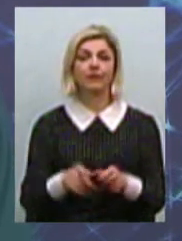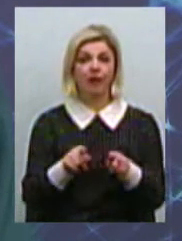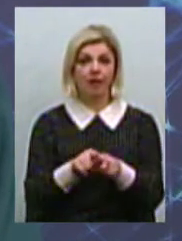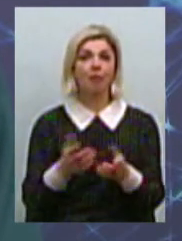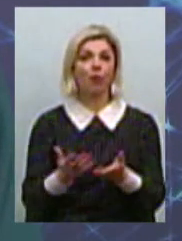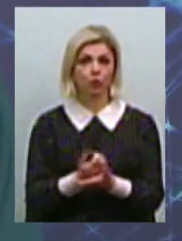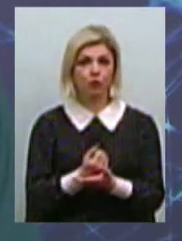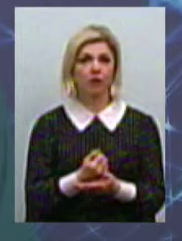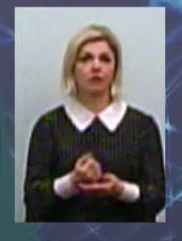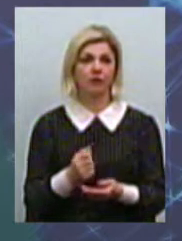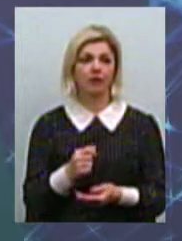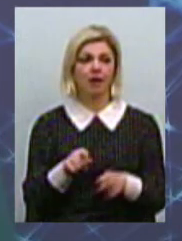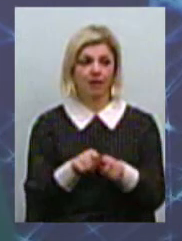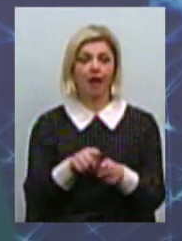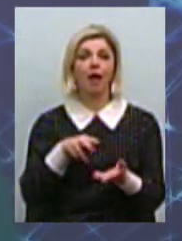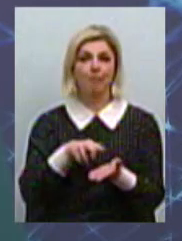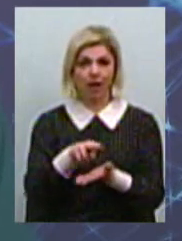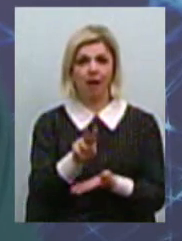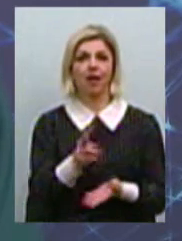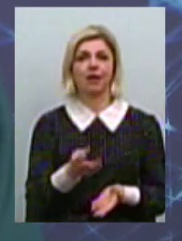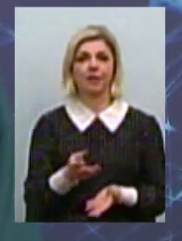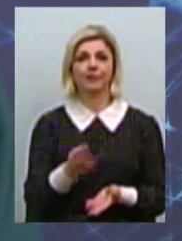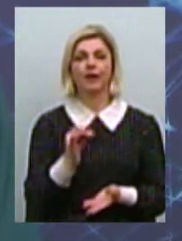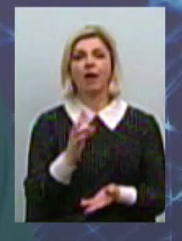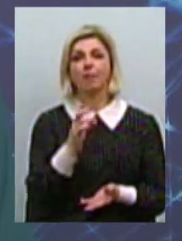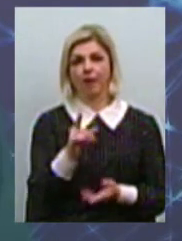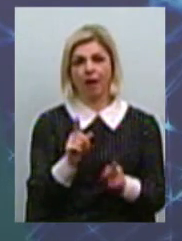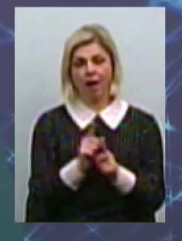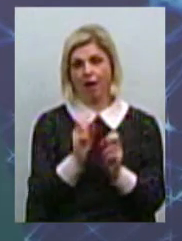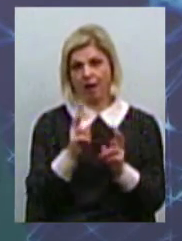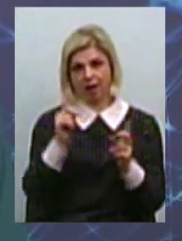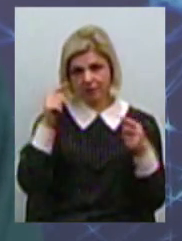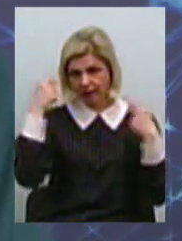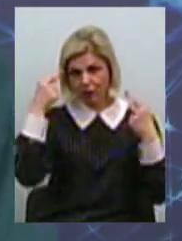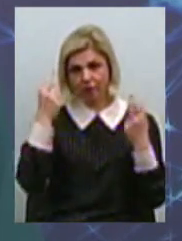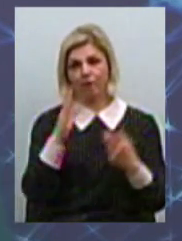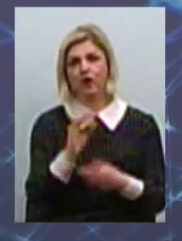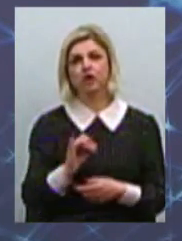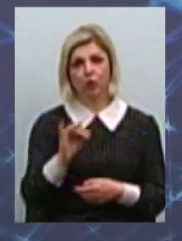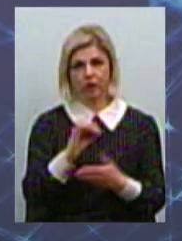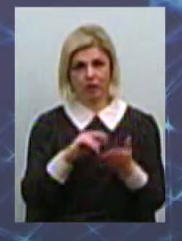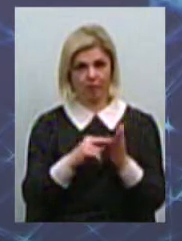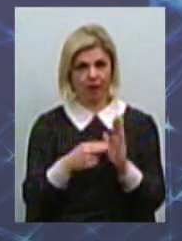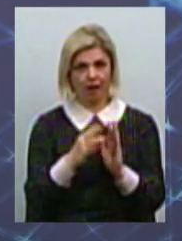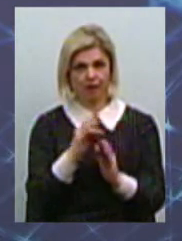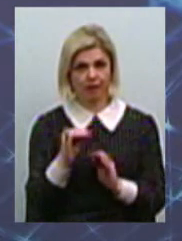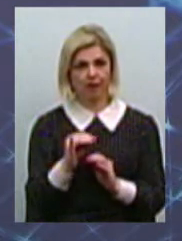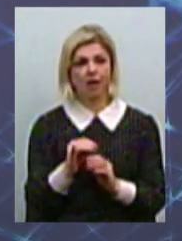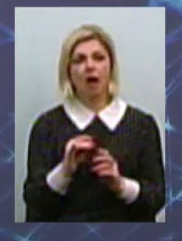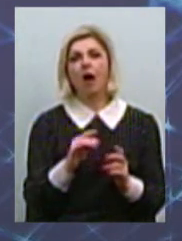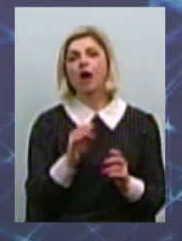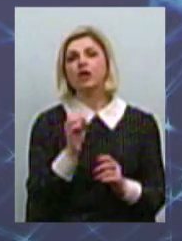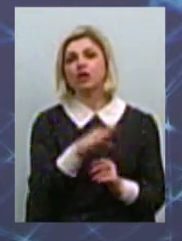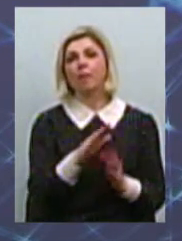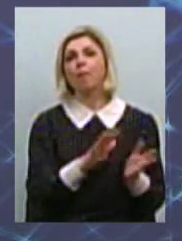що, ну, якби якесь дежавю, скажімо так, в історичному плані між подіями Другої